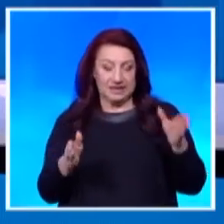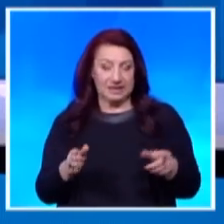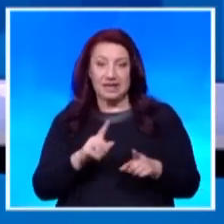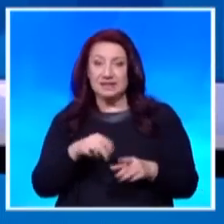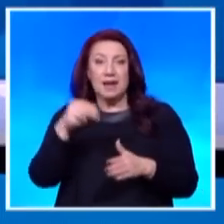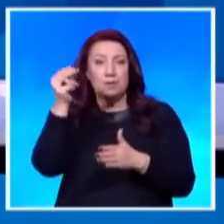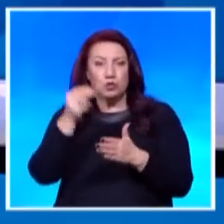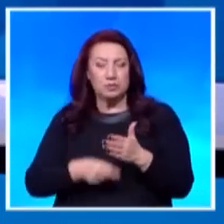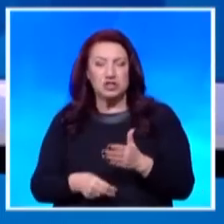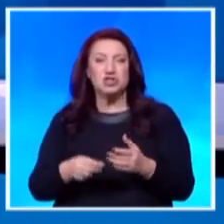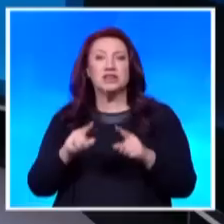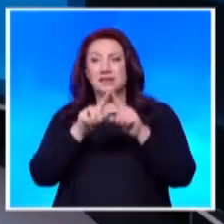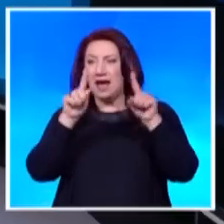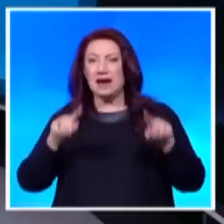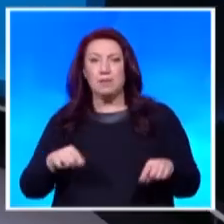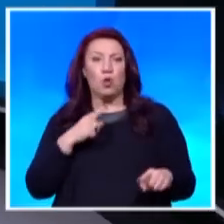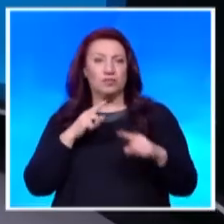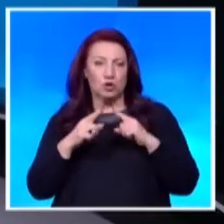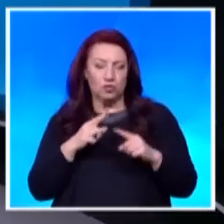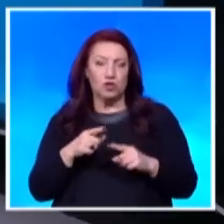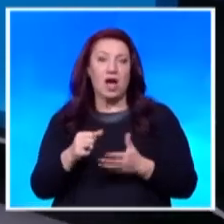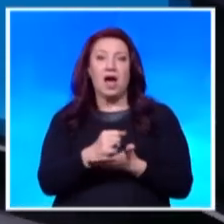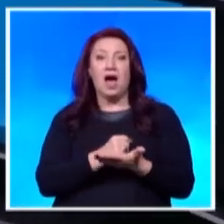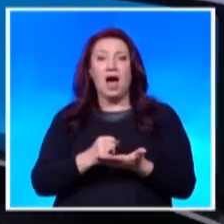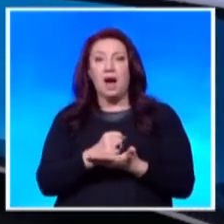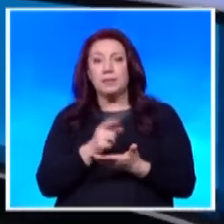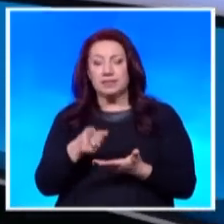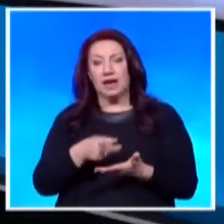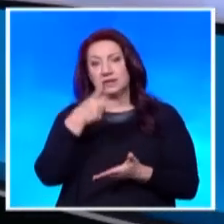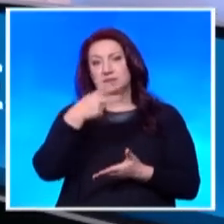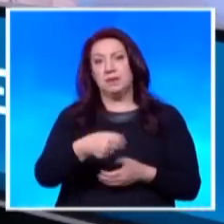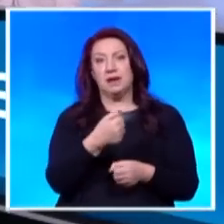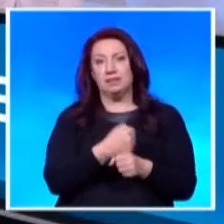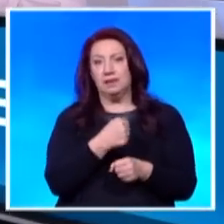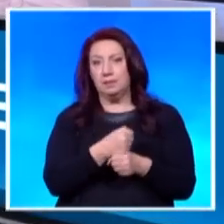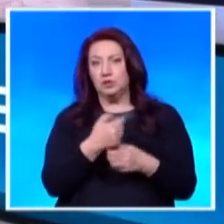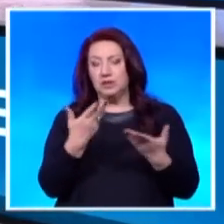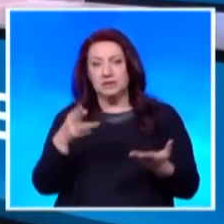изпълняват рецепти по Здравната каса. Още от Бесте Сабри. Здравей!